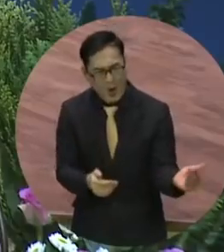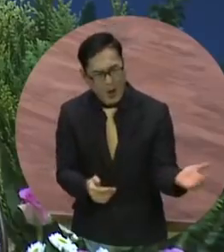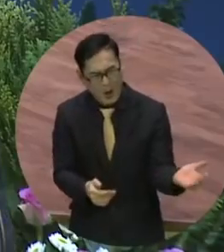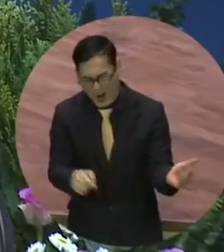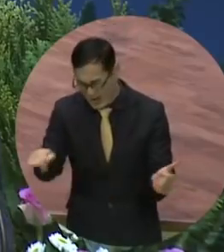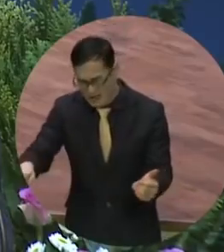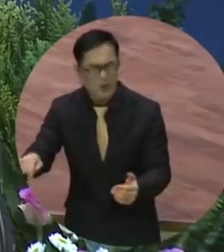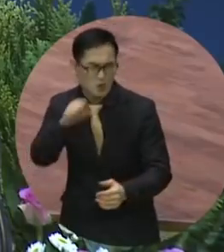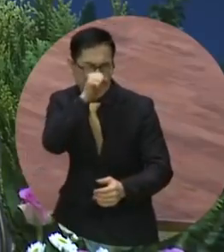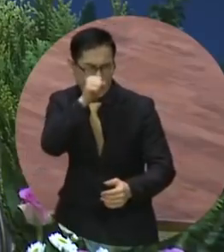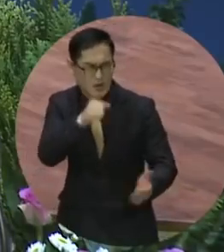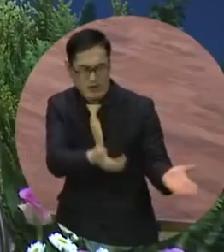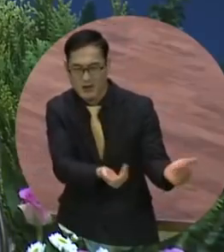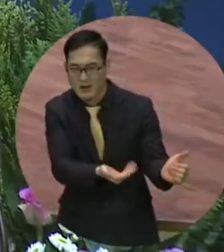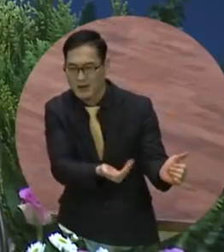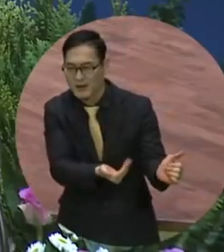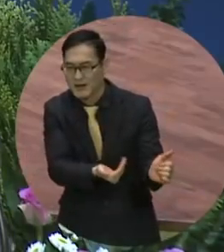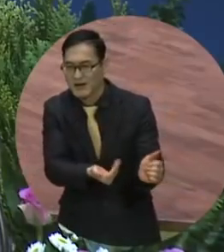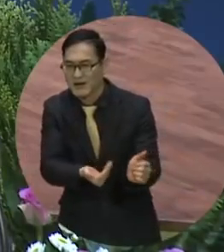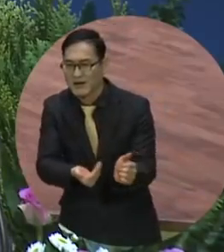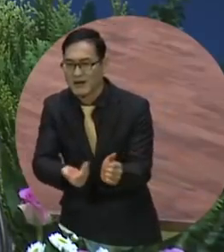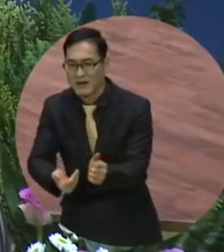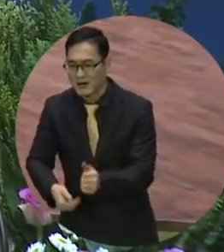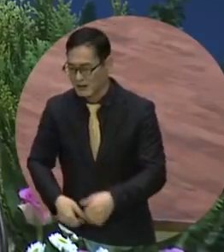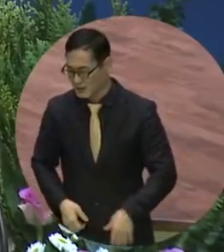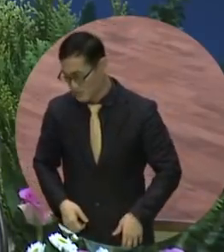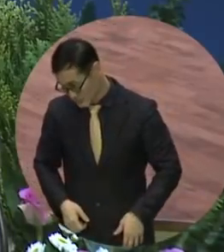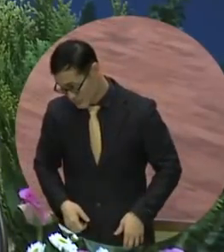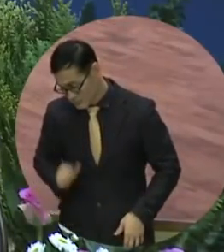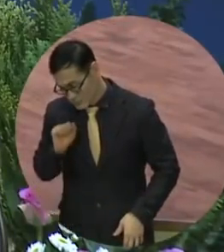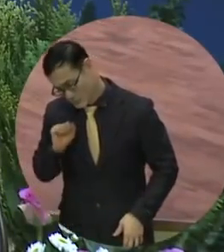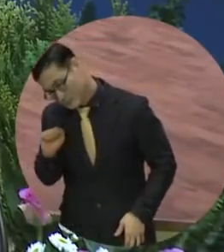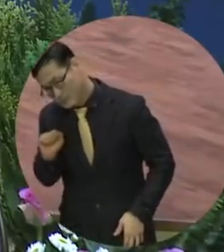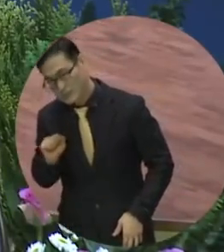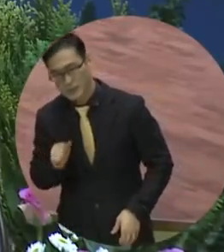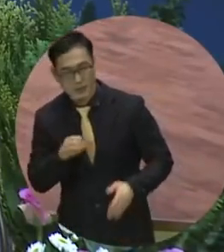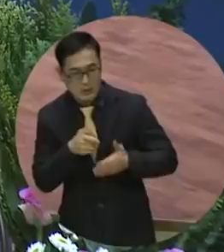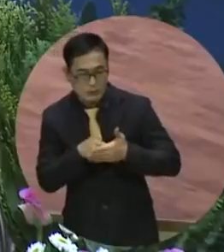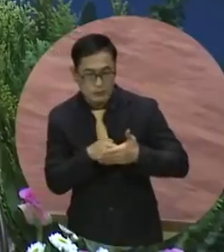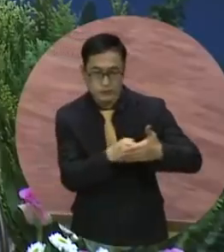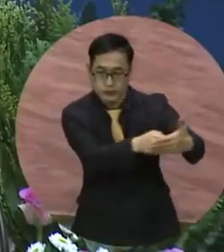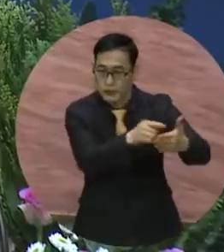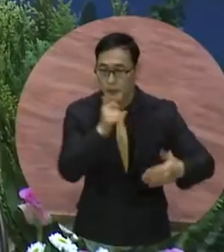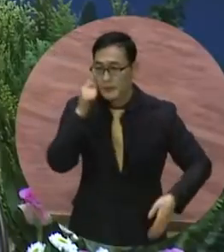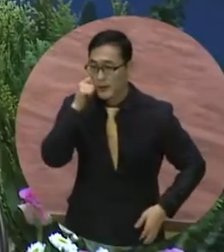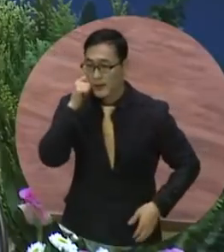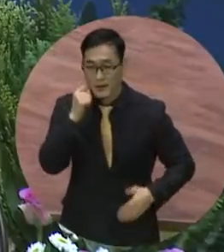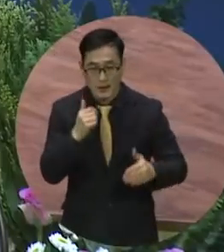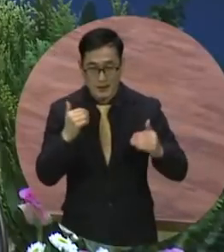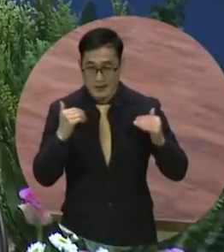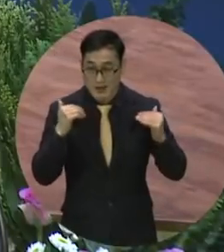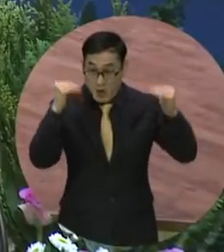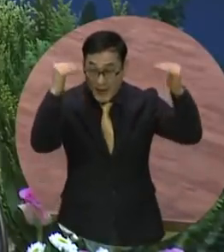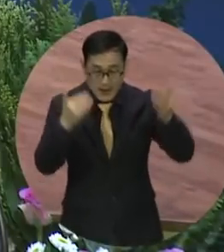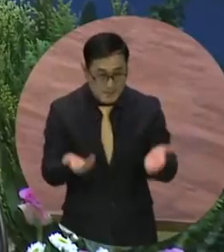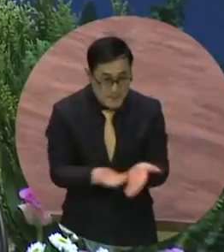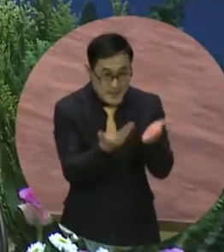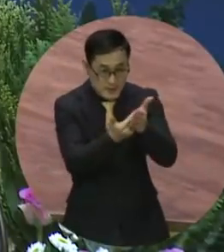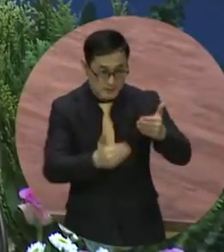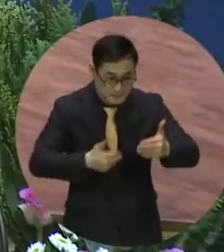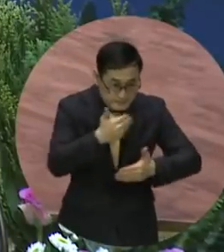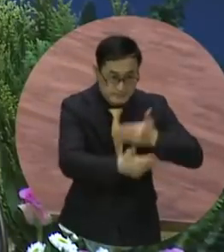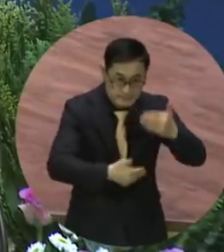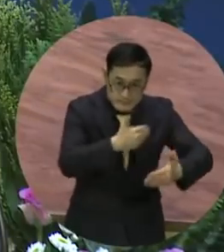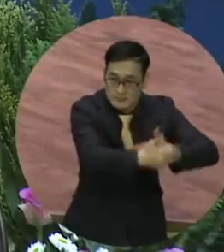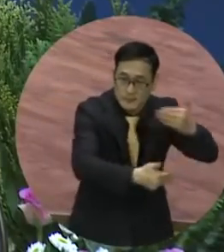그러니까 믿음의 전진이 없어요. 새롭게 쓰임받는 현장이 없어요. 자꾸 성장 새롭게